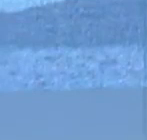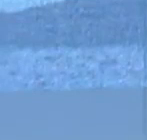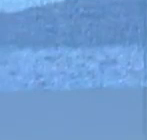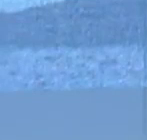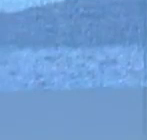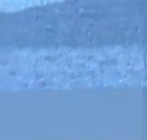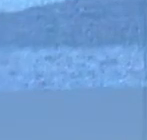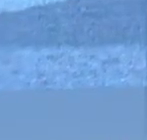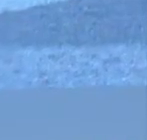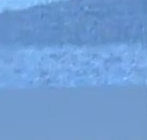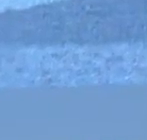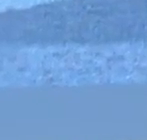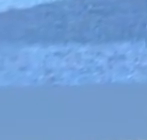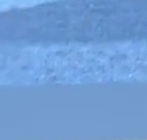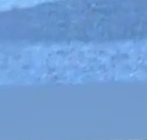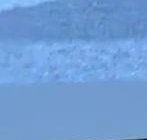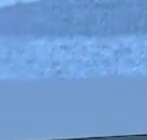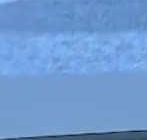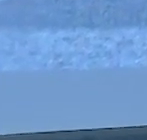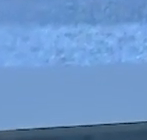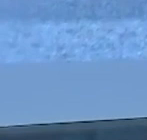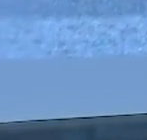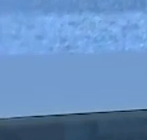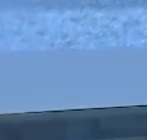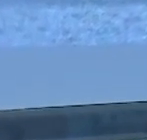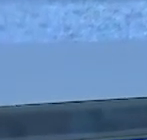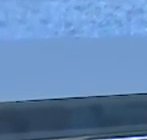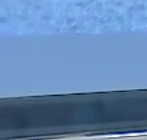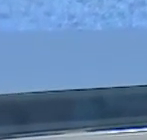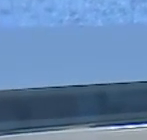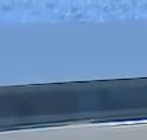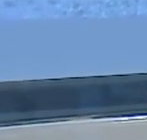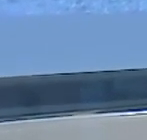על התרגום לשפת הסימנים, ותודה לכם שהייתם איתנו. מיד אחרינו